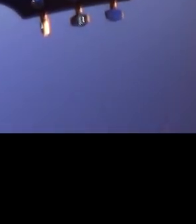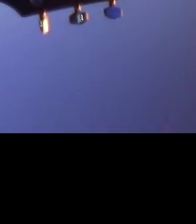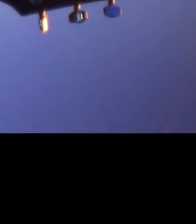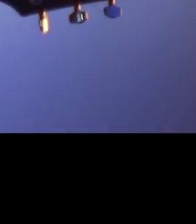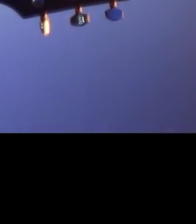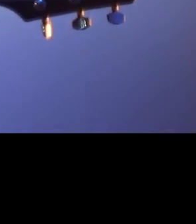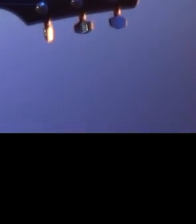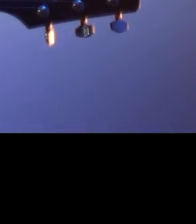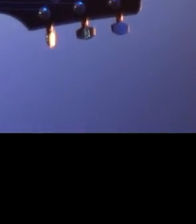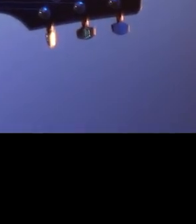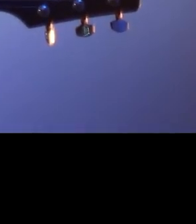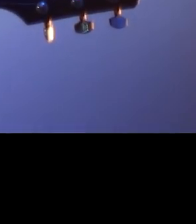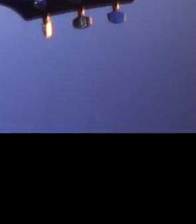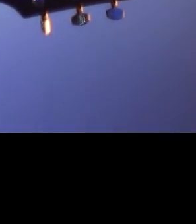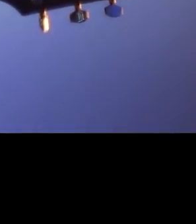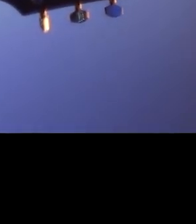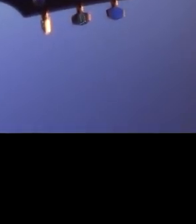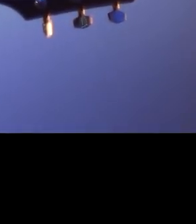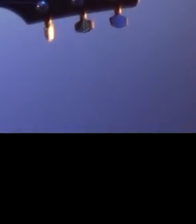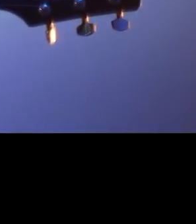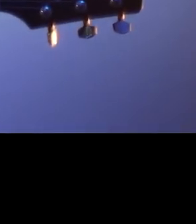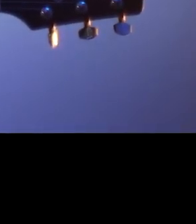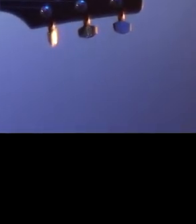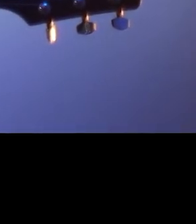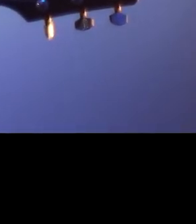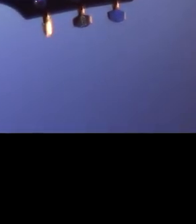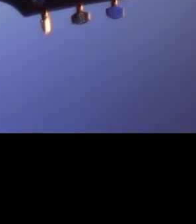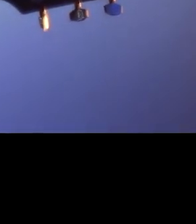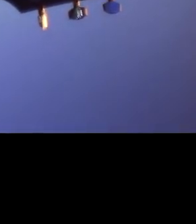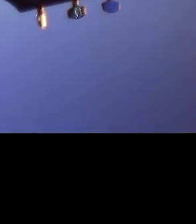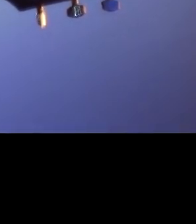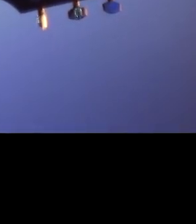Zašto tvoje ruke bole?